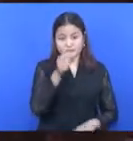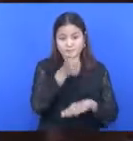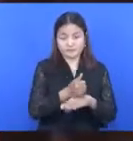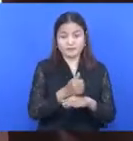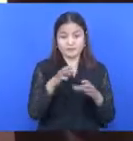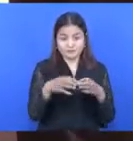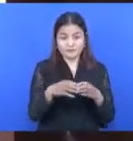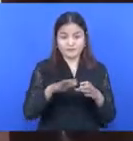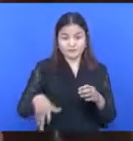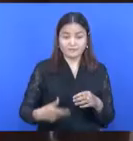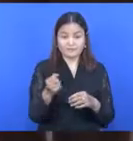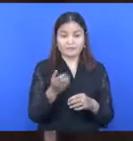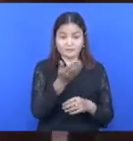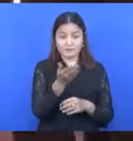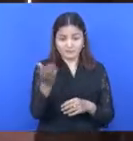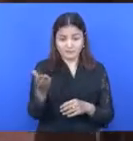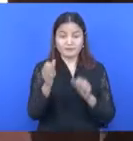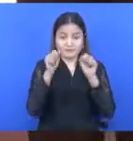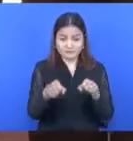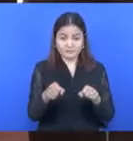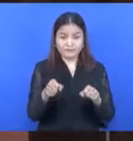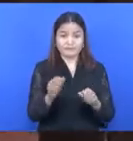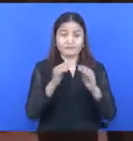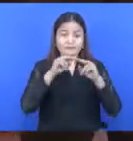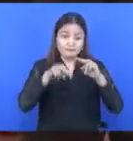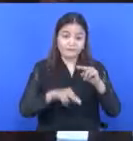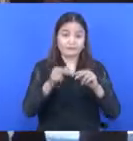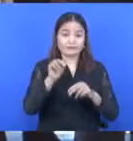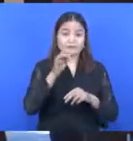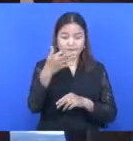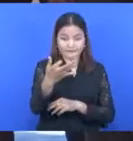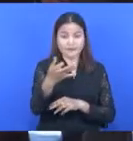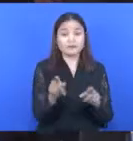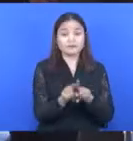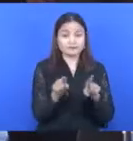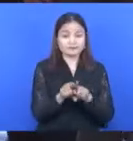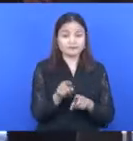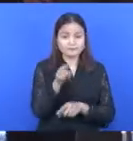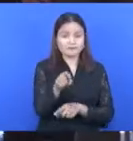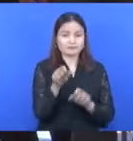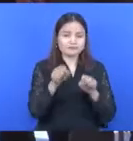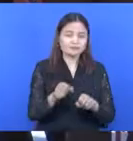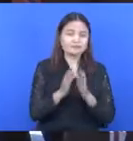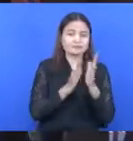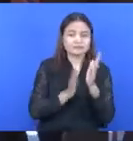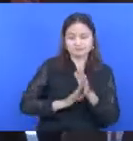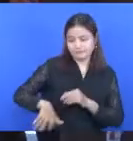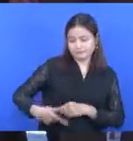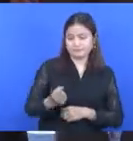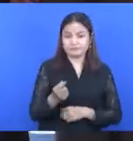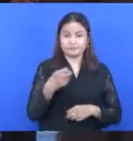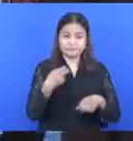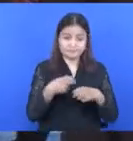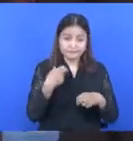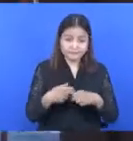ទន្លូងទទួលបាន7អាសនៈក្នុងចំណោម8អាសនៈនៅក្នុងឃុំនេះដែលឡែកនៅក្នុងដំណាក់កាលដែលប្រទេសកម្ពុជាប្រឈមទៅនឹងវិបត្តិ